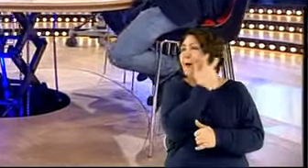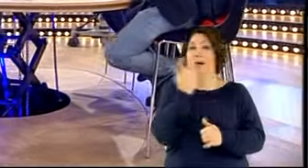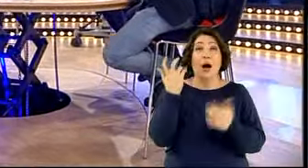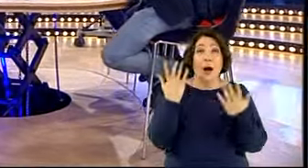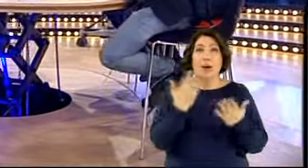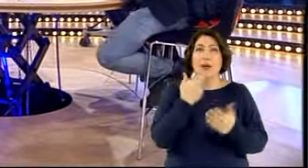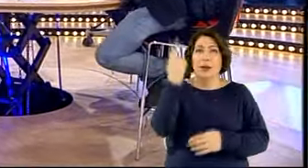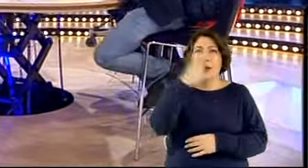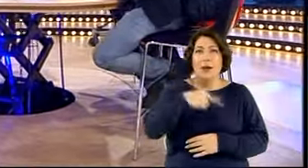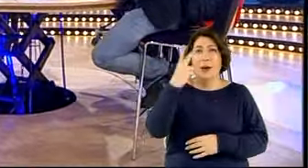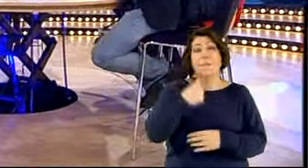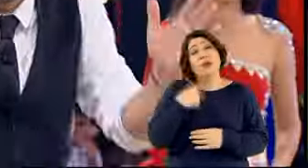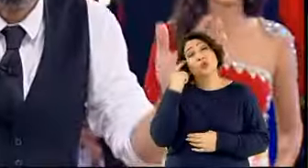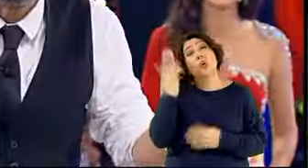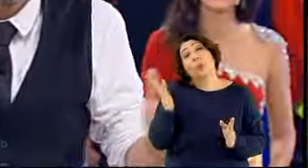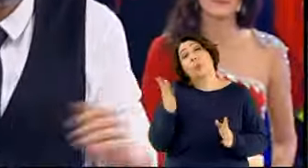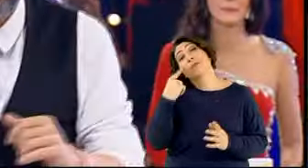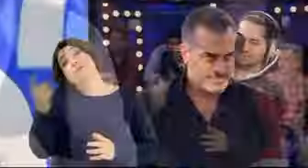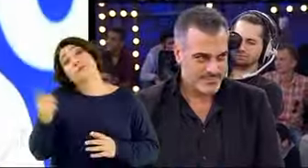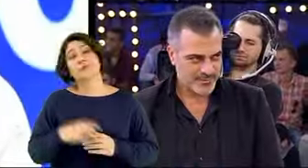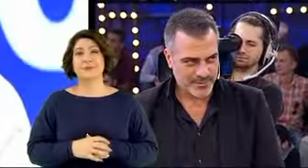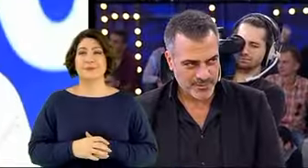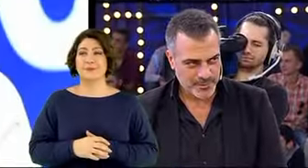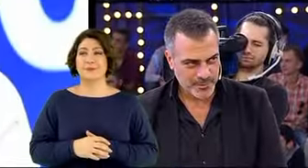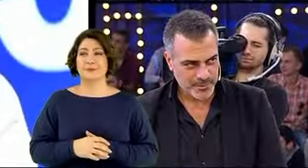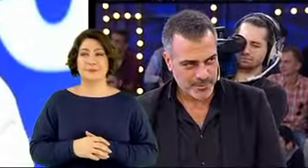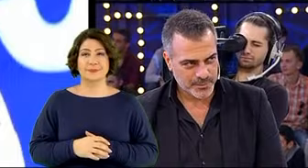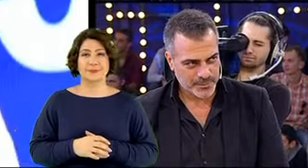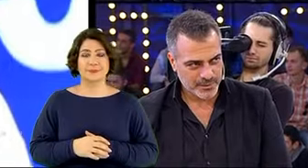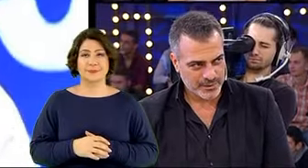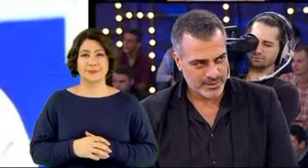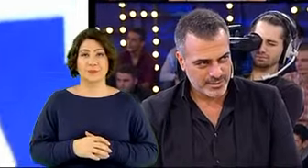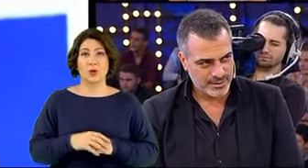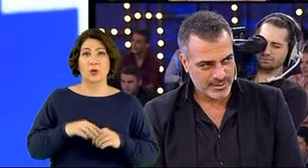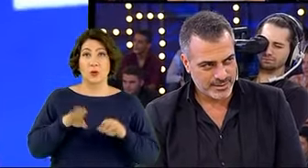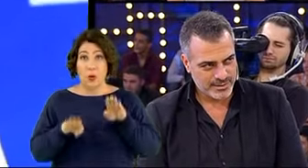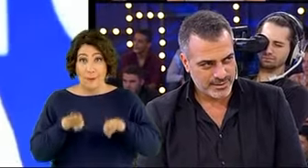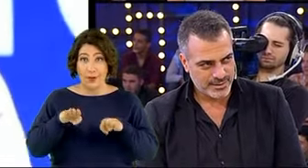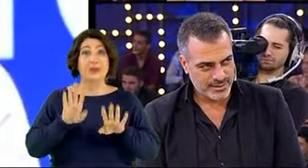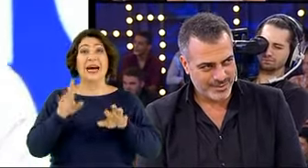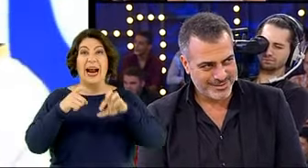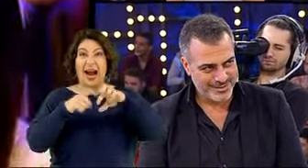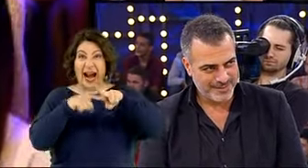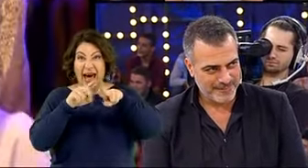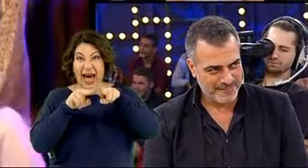ağlıyor. Ya benim yorumum bu. Görelim. Rak. Top top al. Rak.